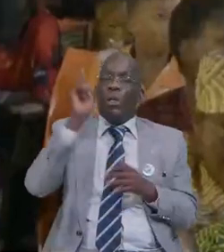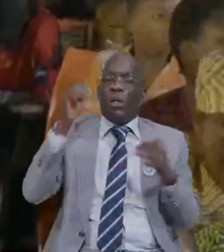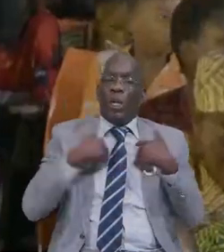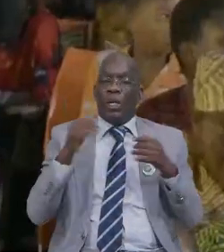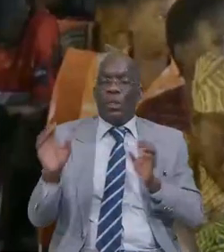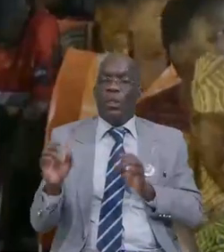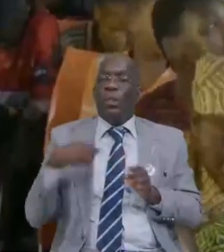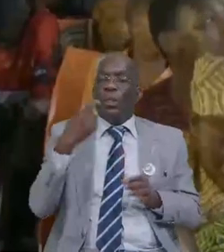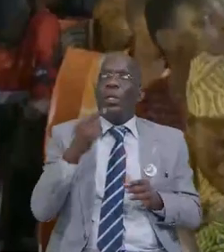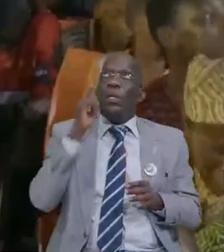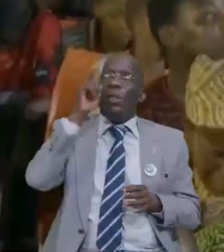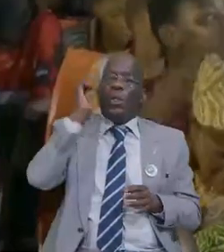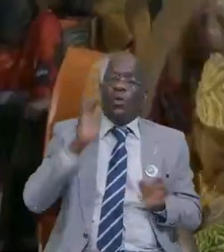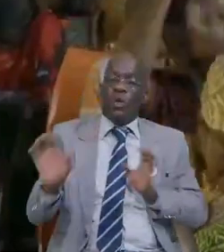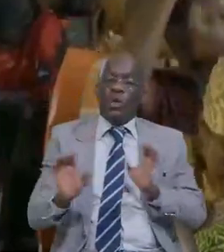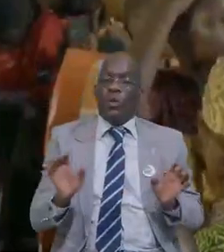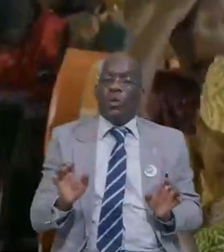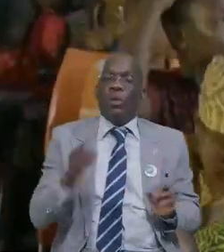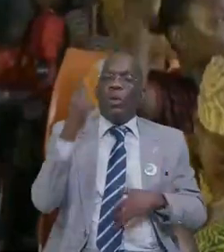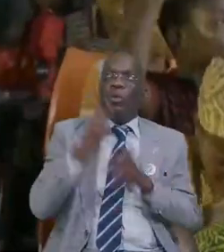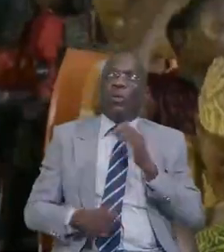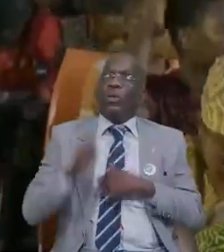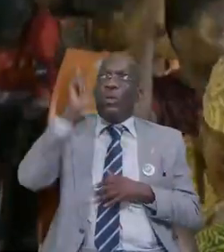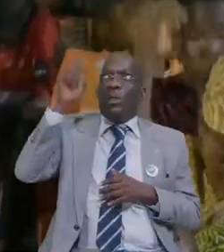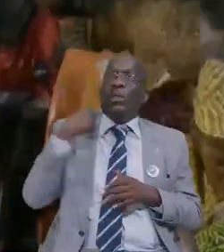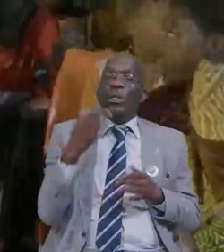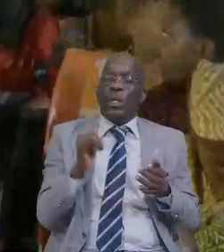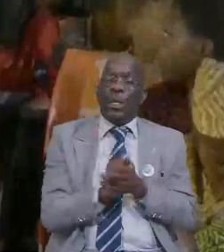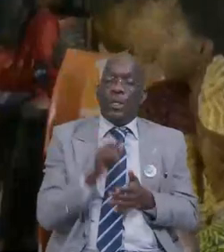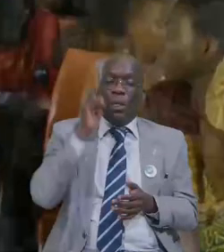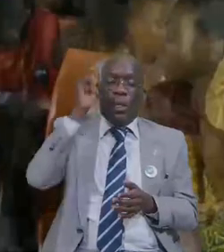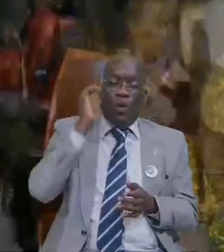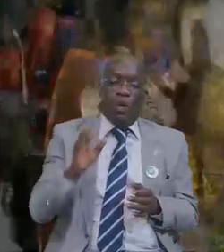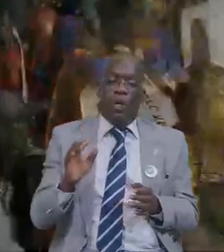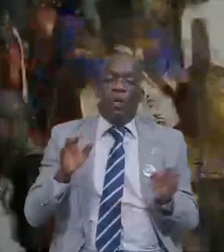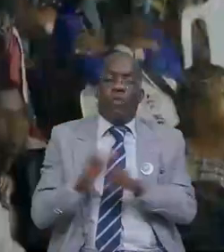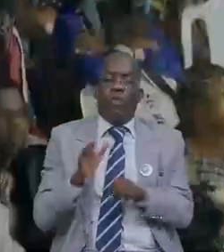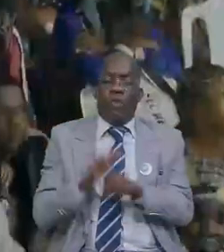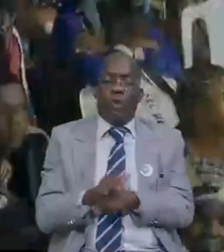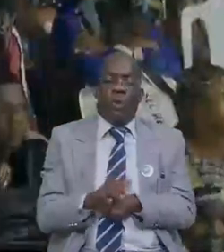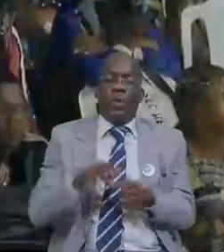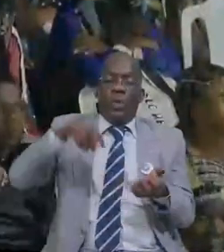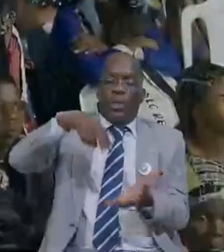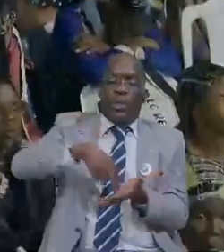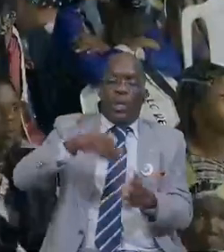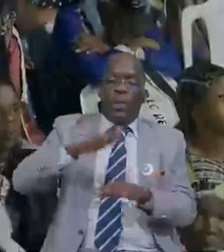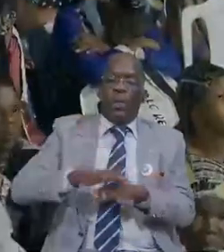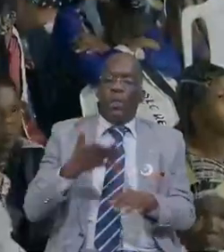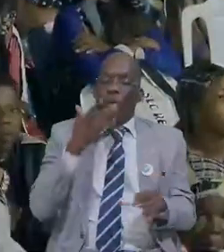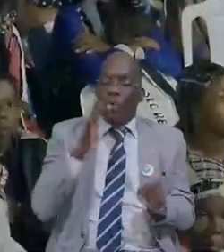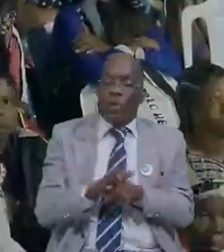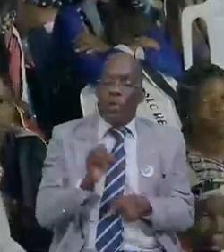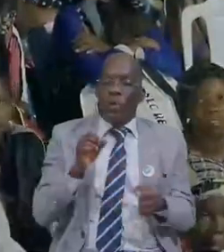dit, il le fera. Ce qu'il a dit, il va l'accomplir. Debout sur les promesses qui ne